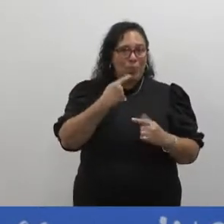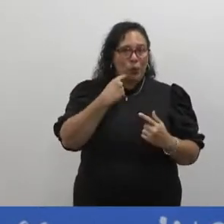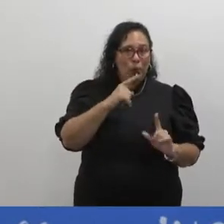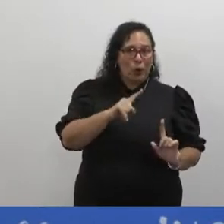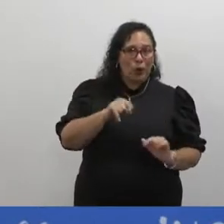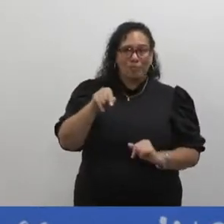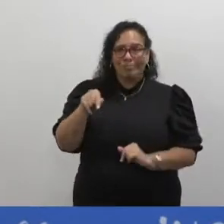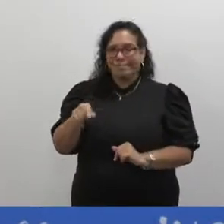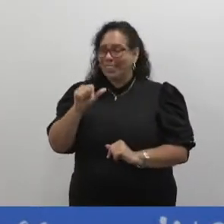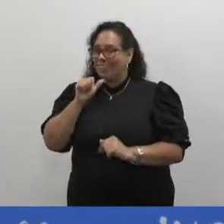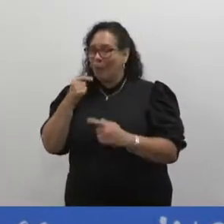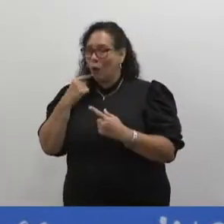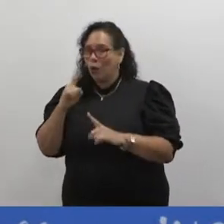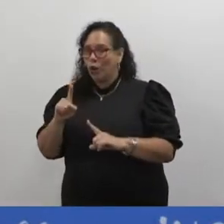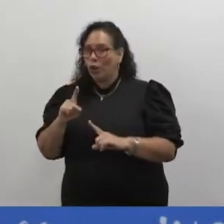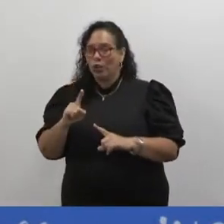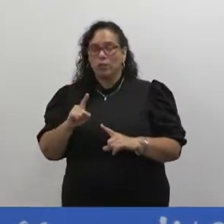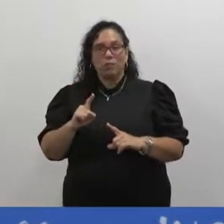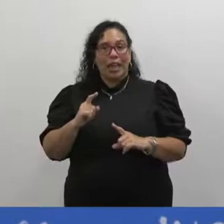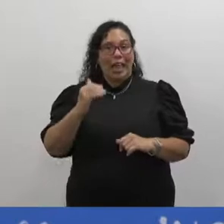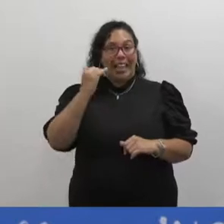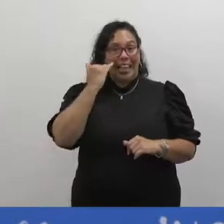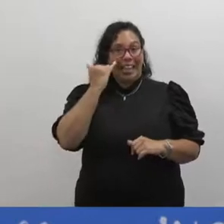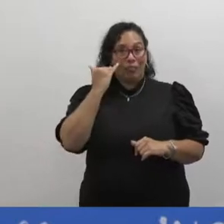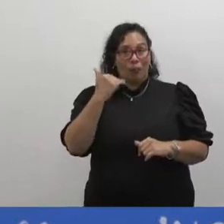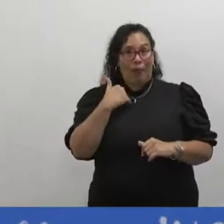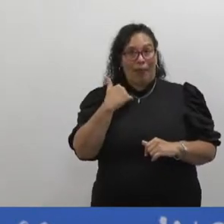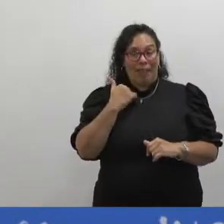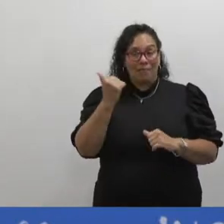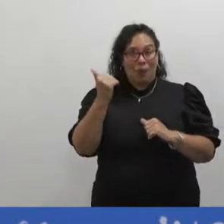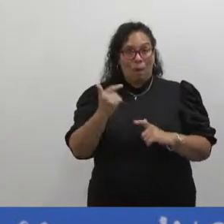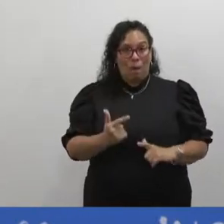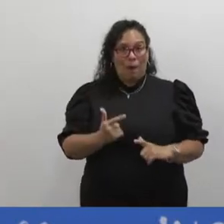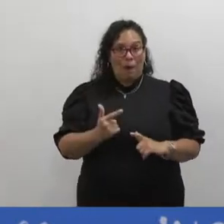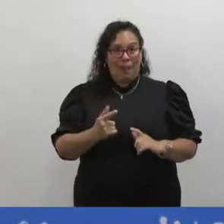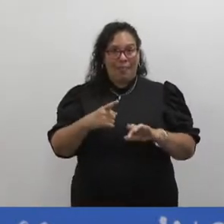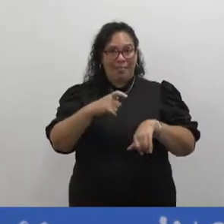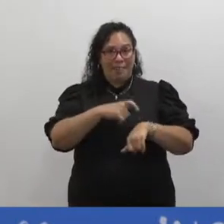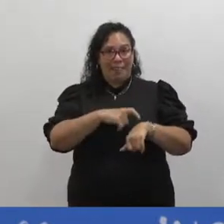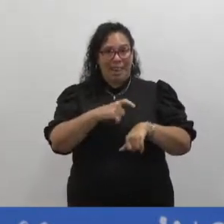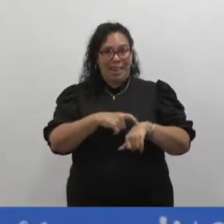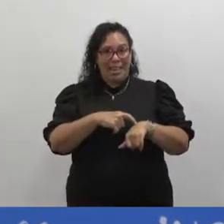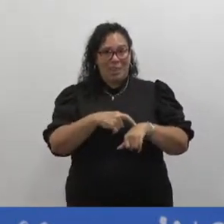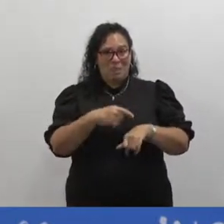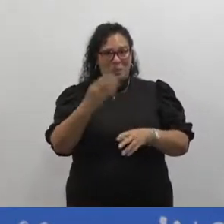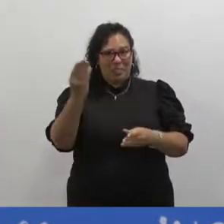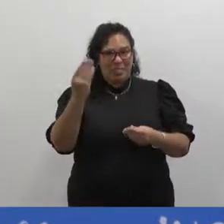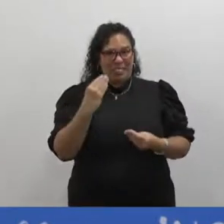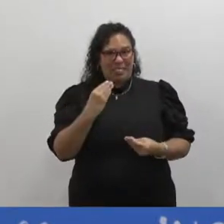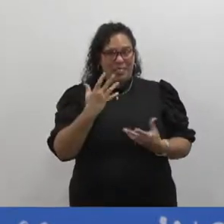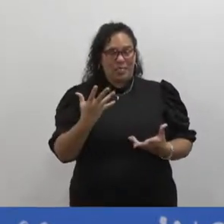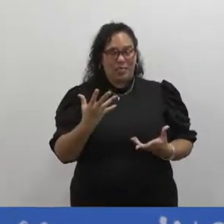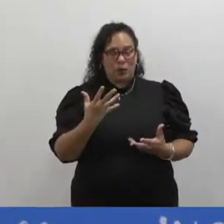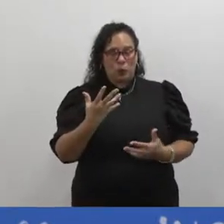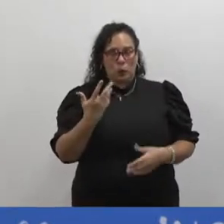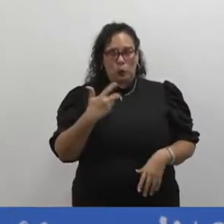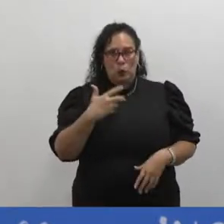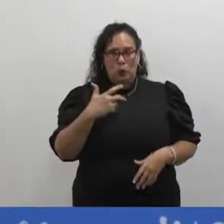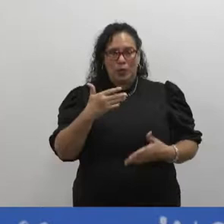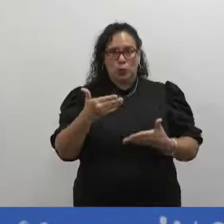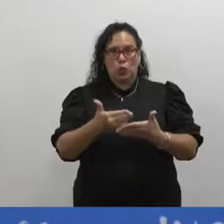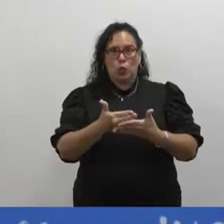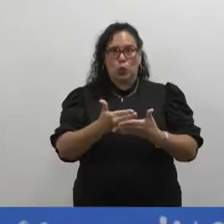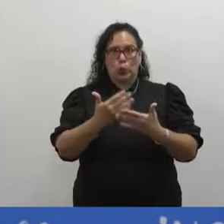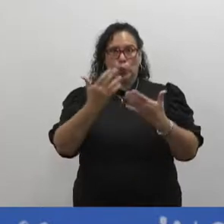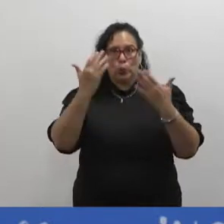hạt ở đây ban than được lại nỉ lõi lại nuôi về ăn lõi dương miên tầng óc nông lệ khả nạn đi từ nông sập hơi nỉ pe vừa